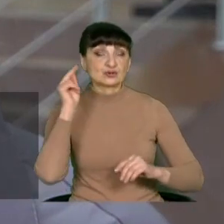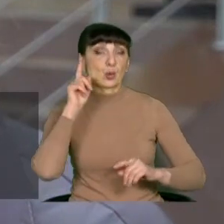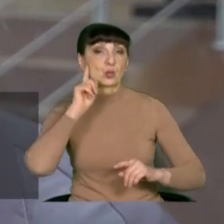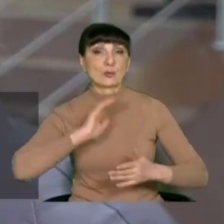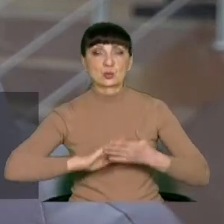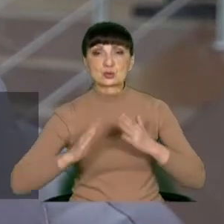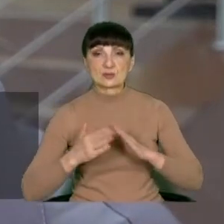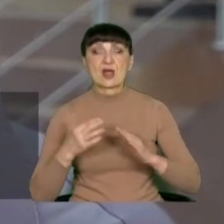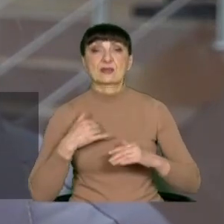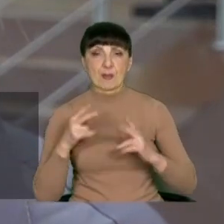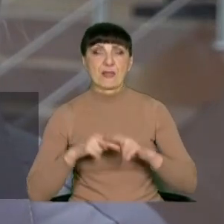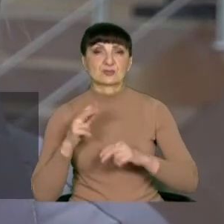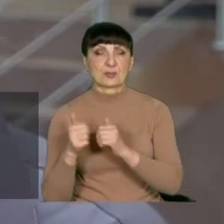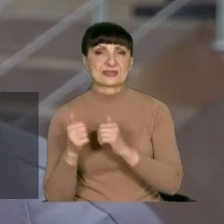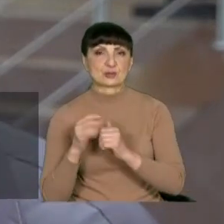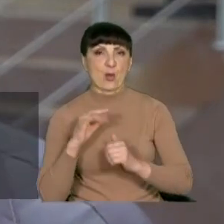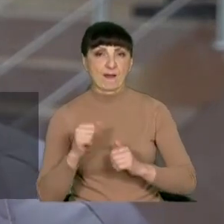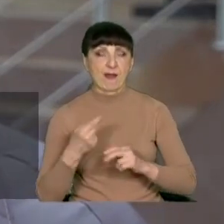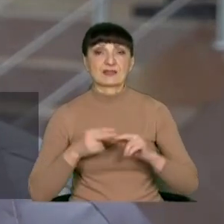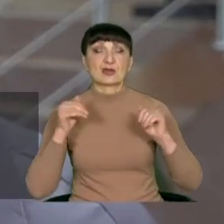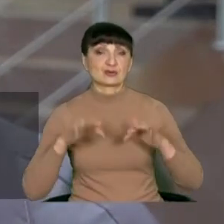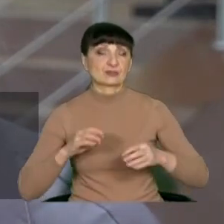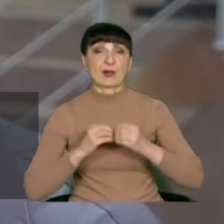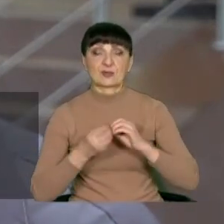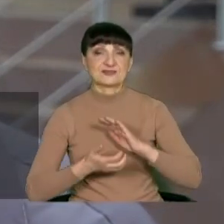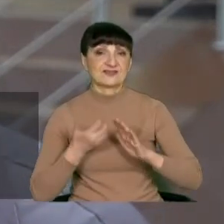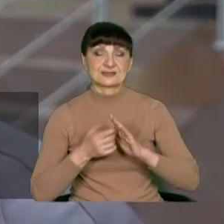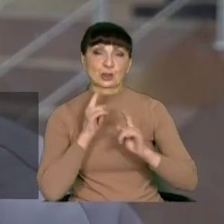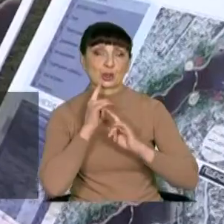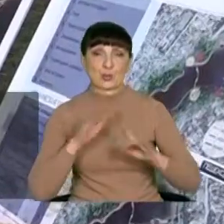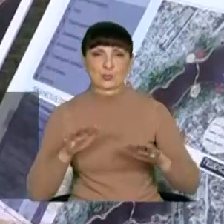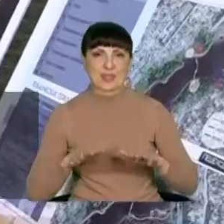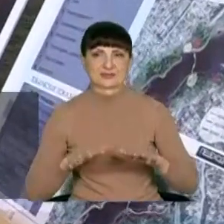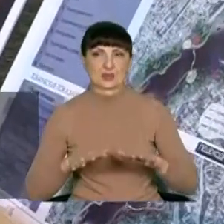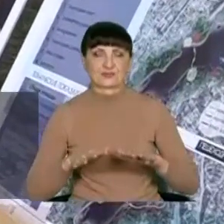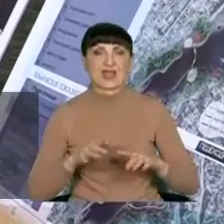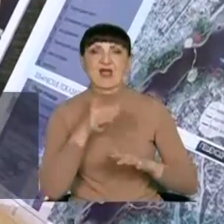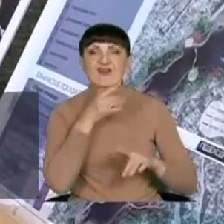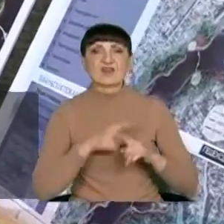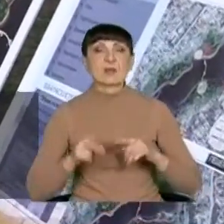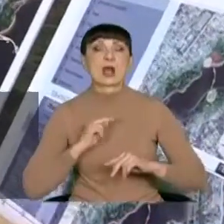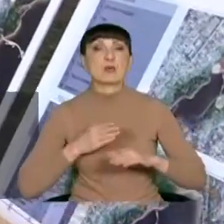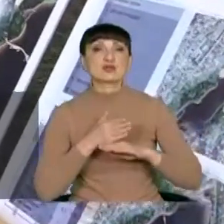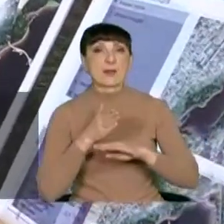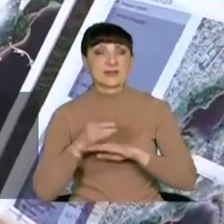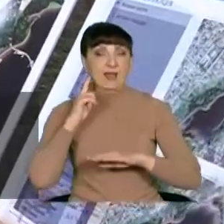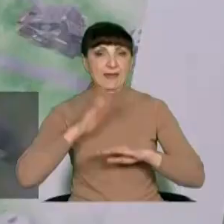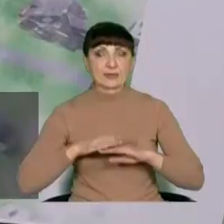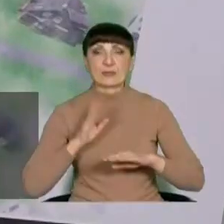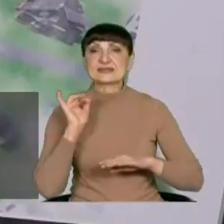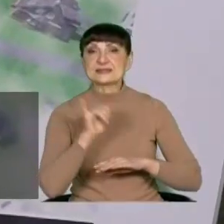комфортных условиях, нам построят пристройку. Это решит проблему дефицита ученических мест. Во время рабочего объезда Аким также